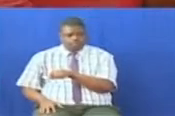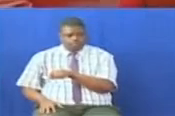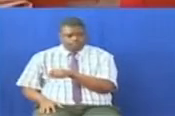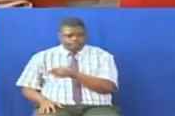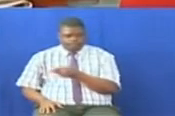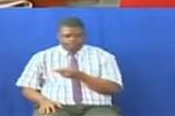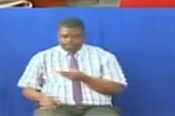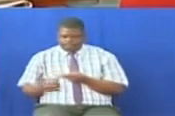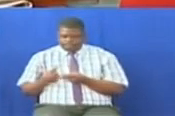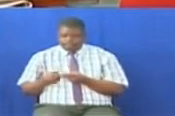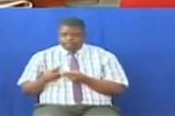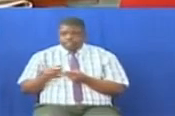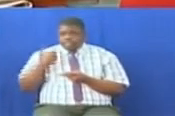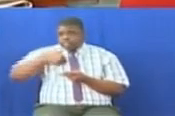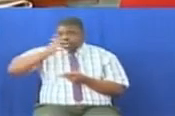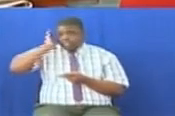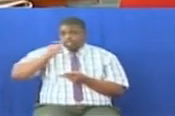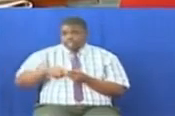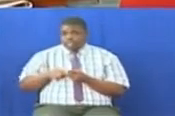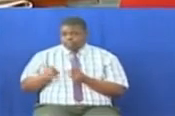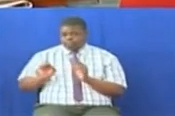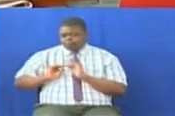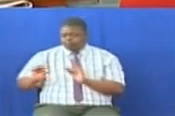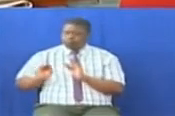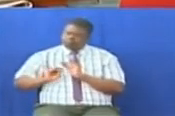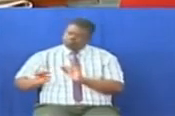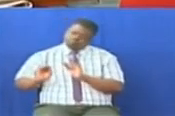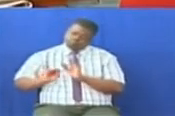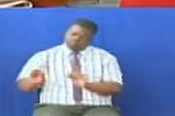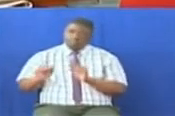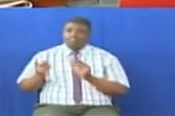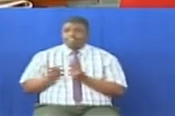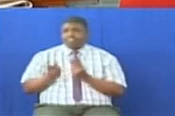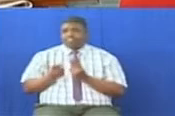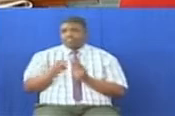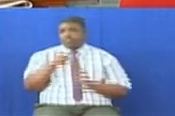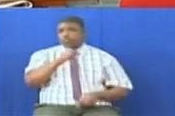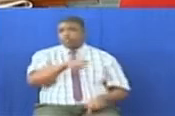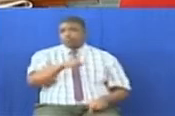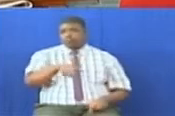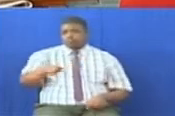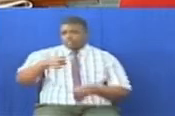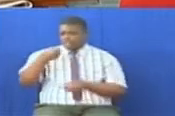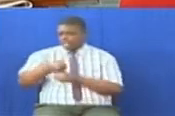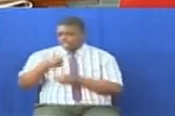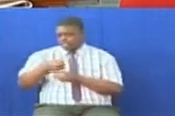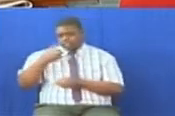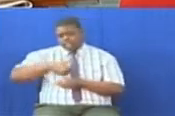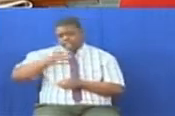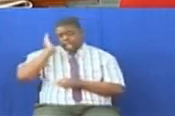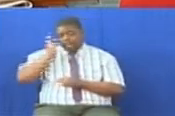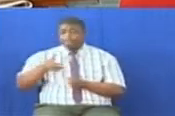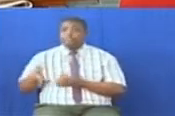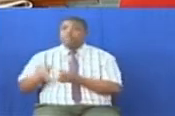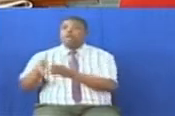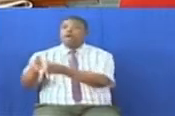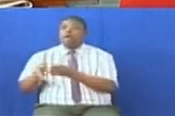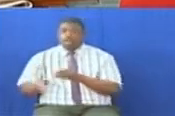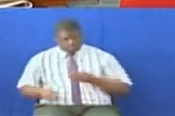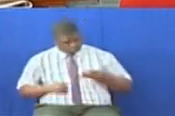Lakini pia serikali iangalie namna ya kufanya mafunzo mara kwa mara kwa watendaji wetu wa serikali za mitaa. Lakini jambo